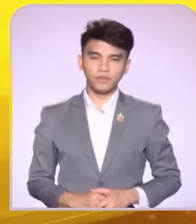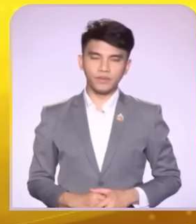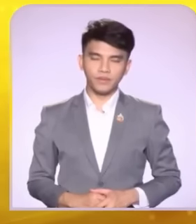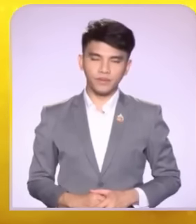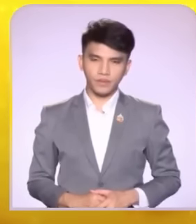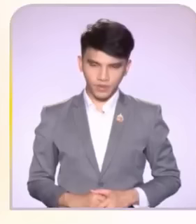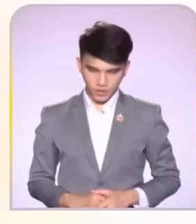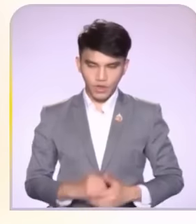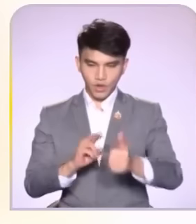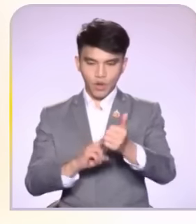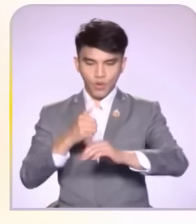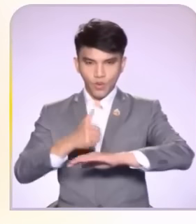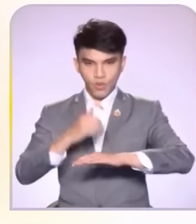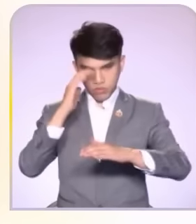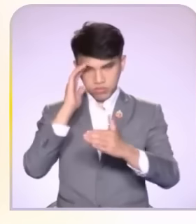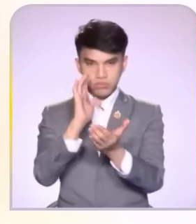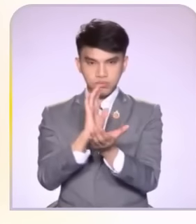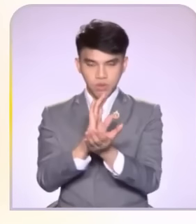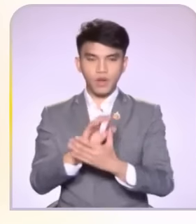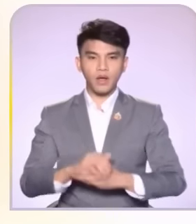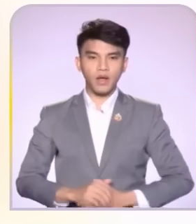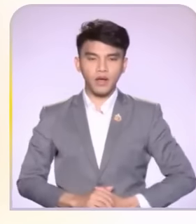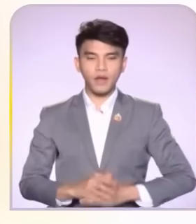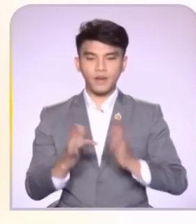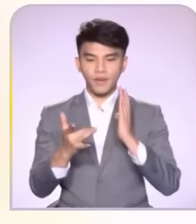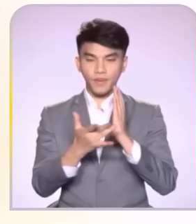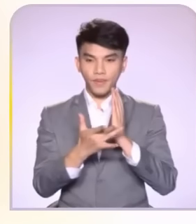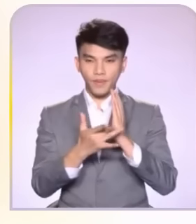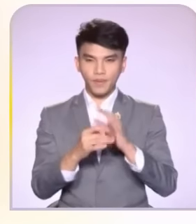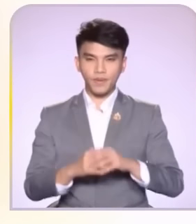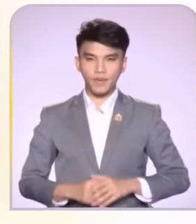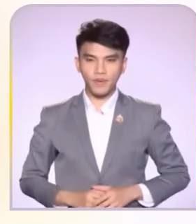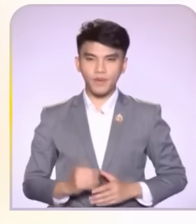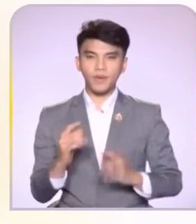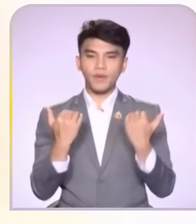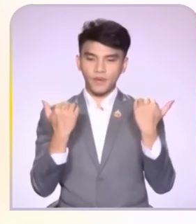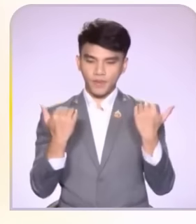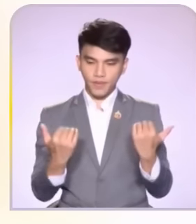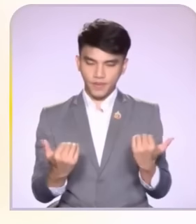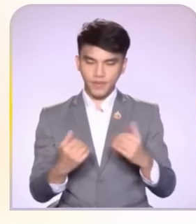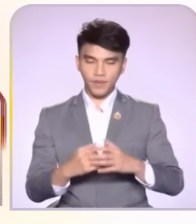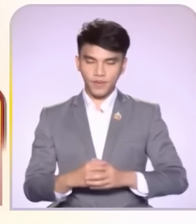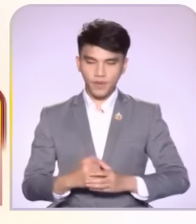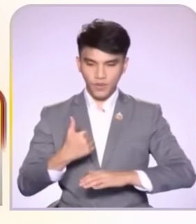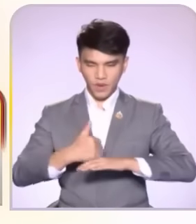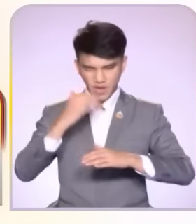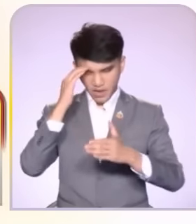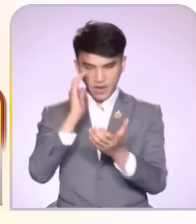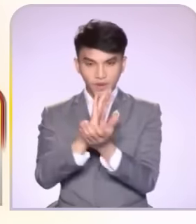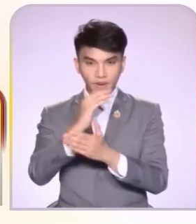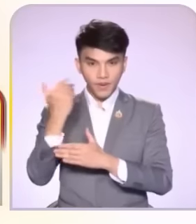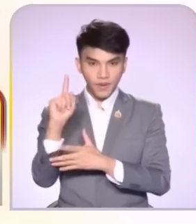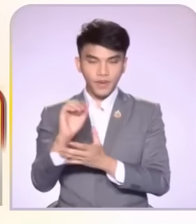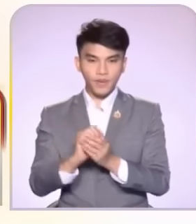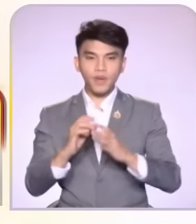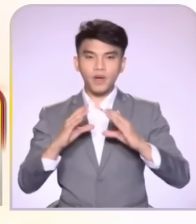สิทธิ์สุดสงวนรองผู้บัญชาการตำรวจสืบสวนสอบสวนอาชญากรรมทางเทคโนโลยีบอกว่าตอนนี้รักษาราชการแทนผบ.ตร.ใช่ไหมคะ